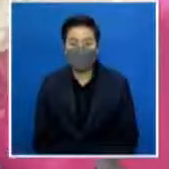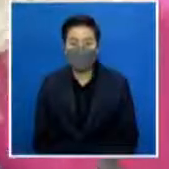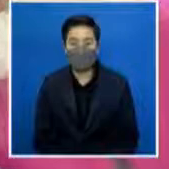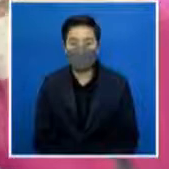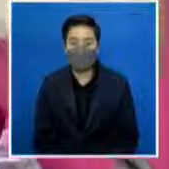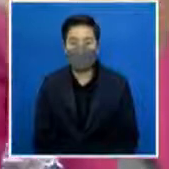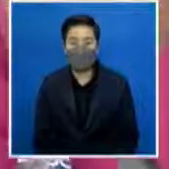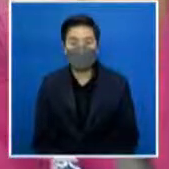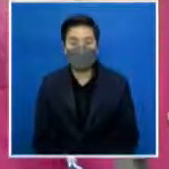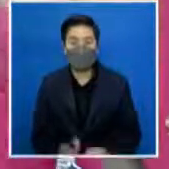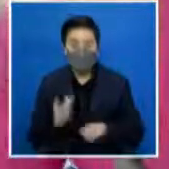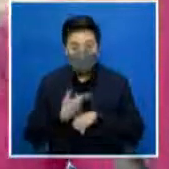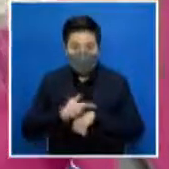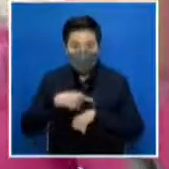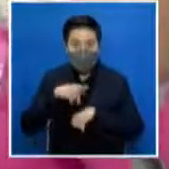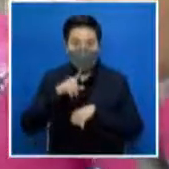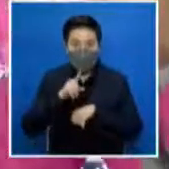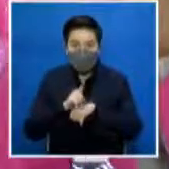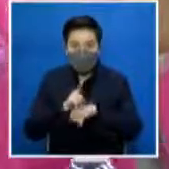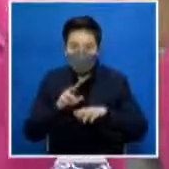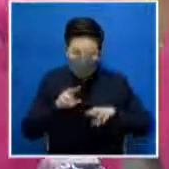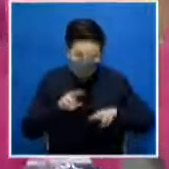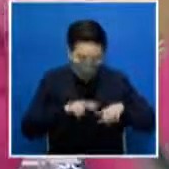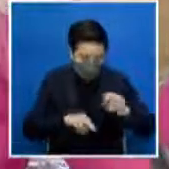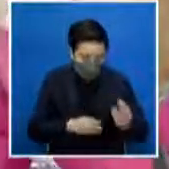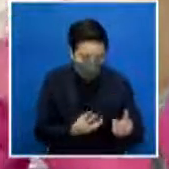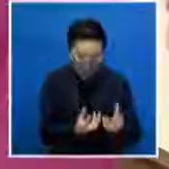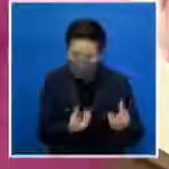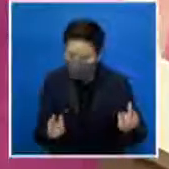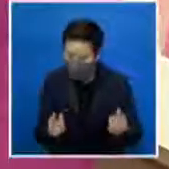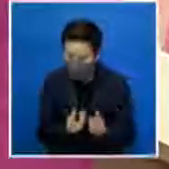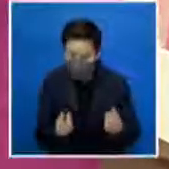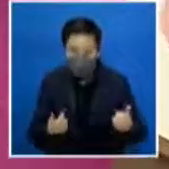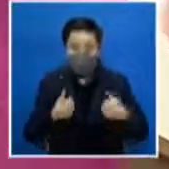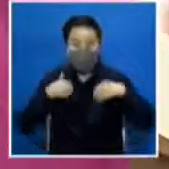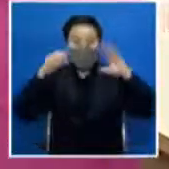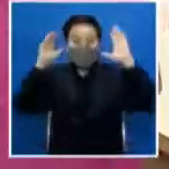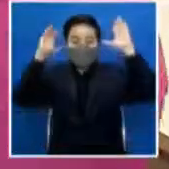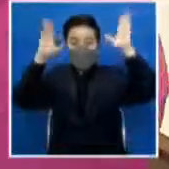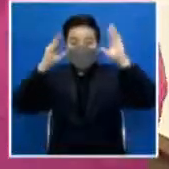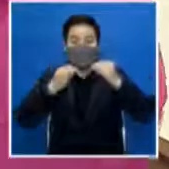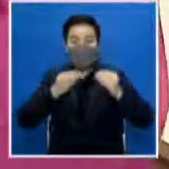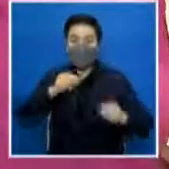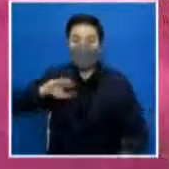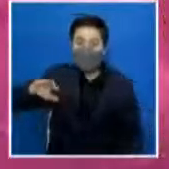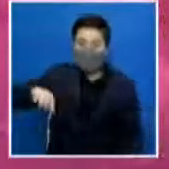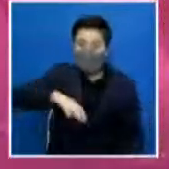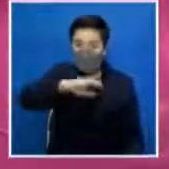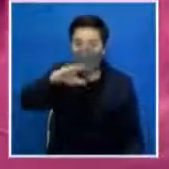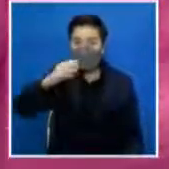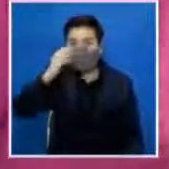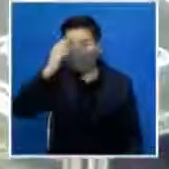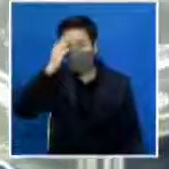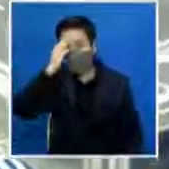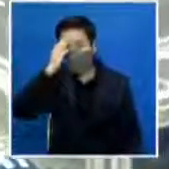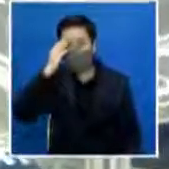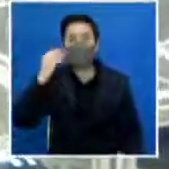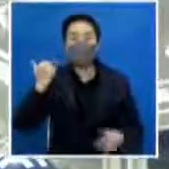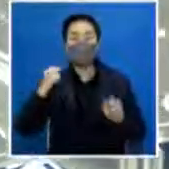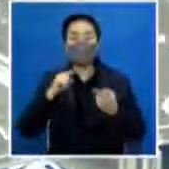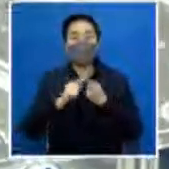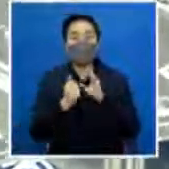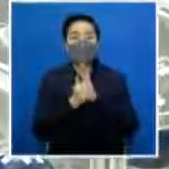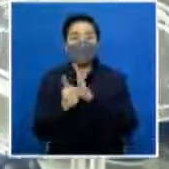ระหว่างที่ท่านประธานกรรมการกำลังตรวจสอบลูกบอลนะคะขอประชาสัมพันธ์ให้ทุกท่านได้รับทราบนะคะสำหรับการออก